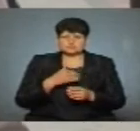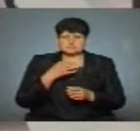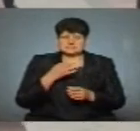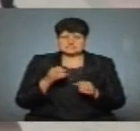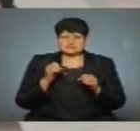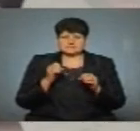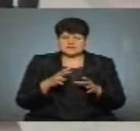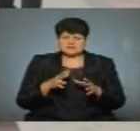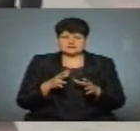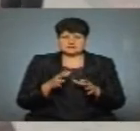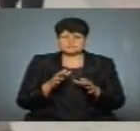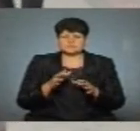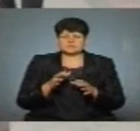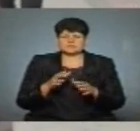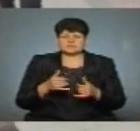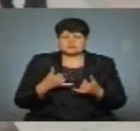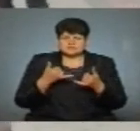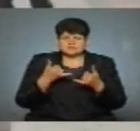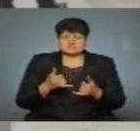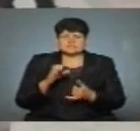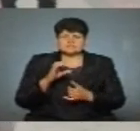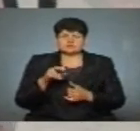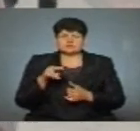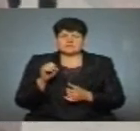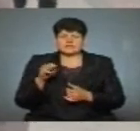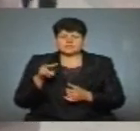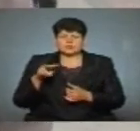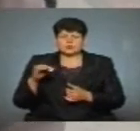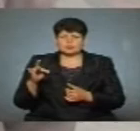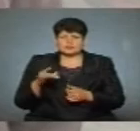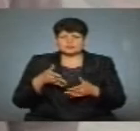віддати належність Симону Петлюри, який народився і загинув